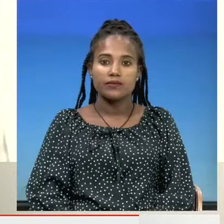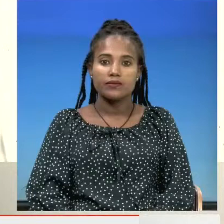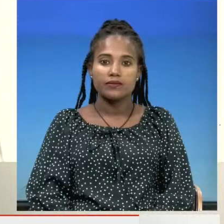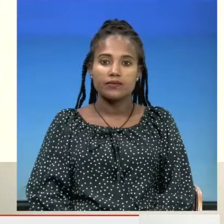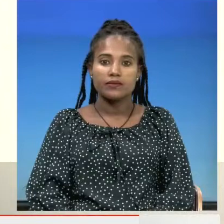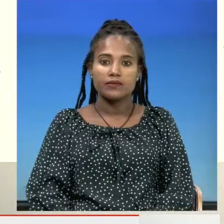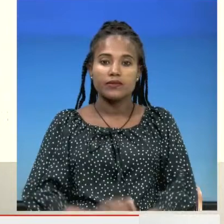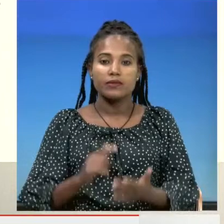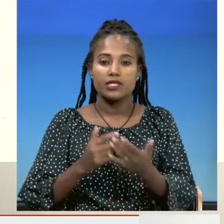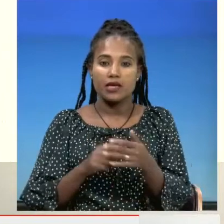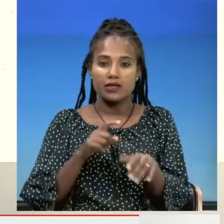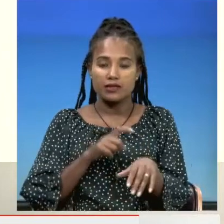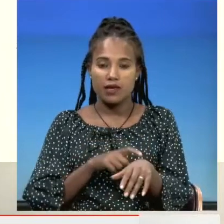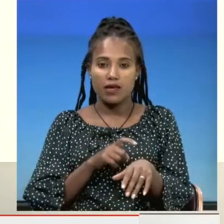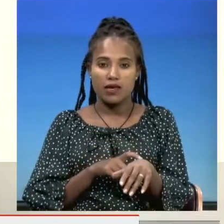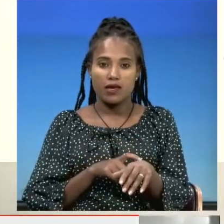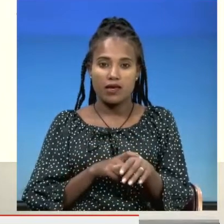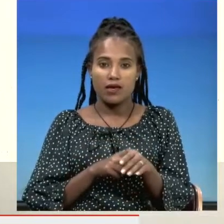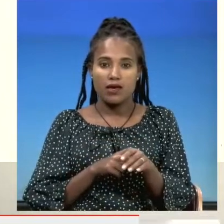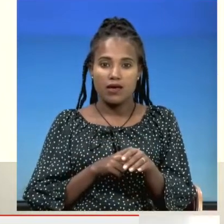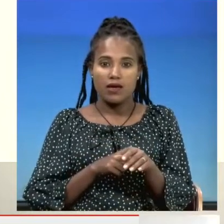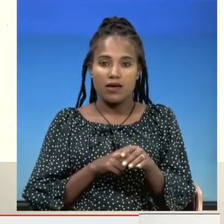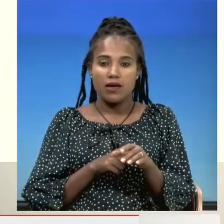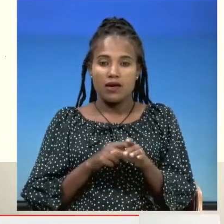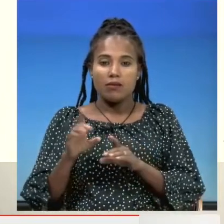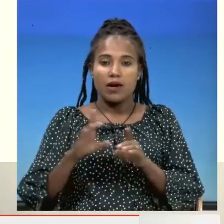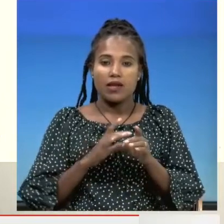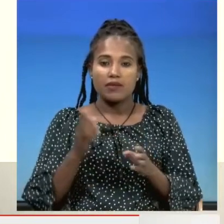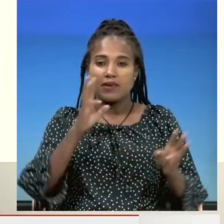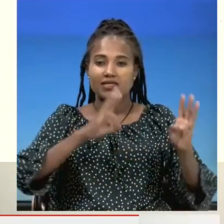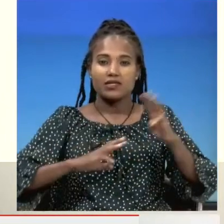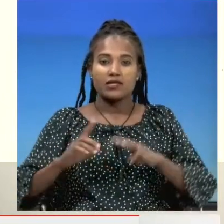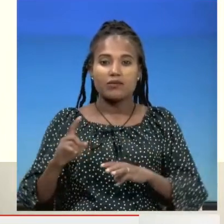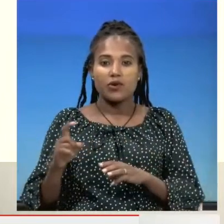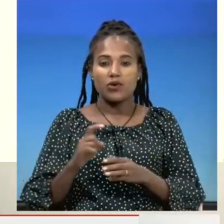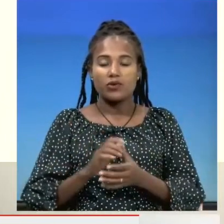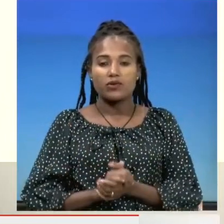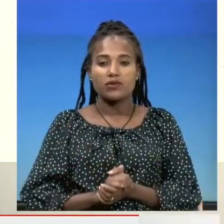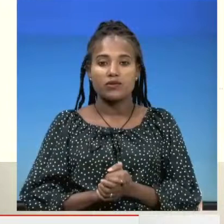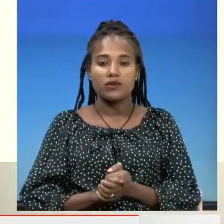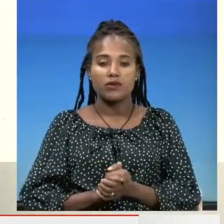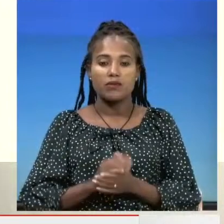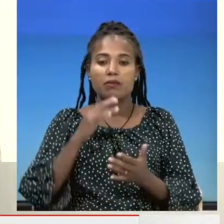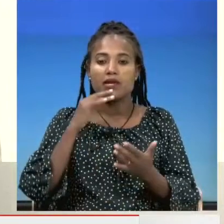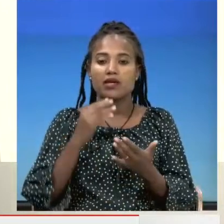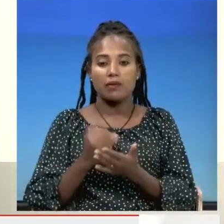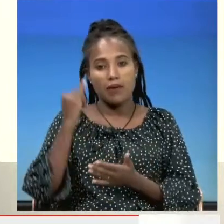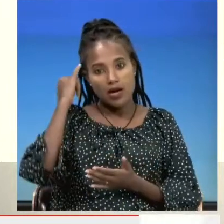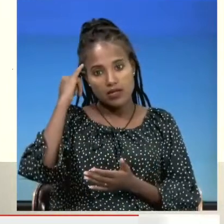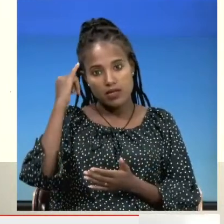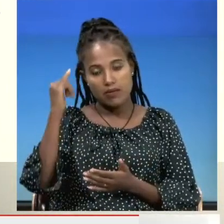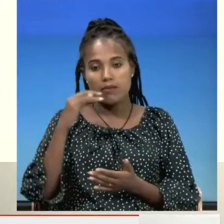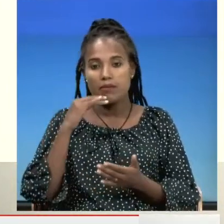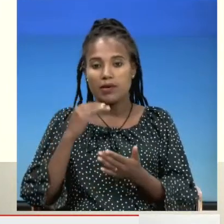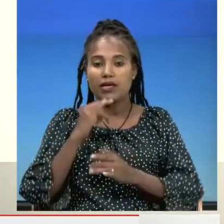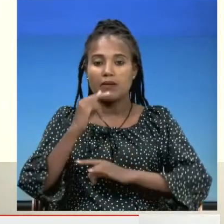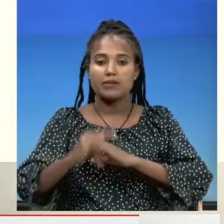በዚያን ጊዜ ማድረግ የሚያስቸግርም ቢሆን መልካም ሐሳብ መልካም